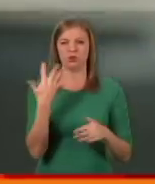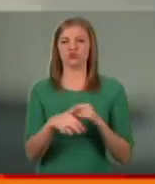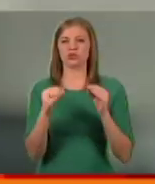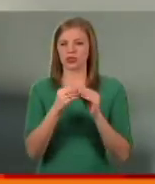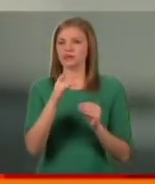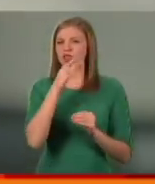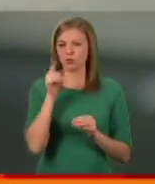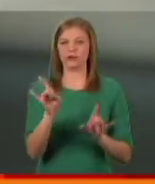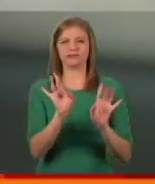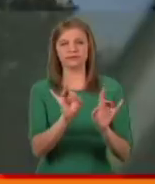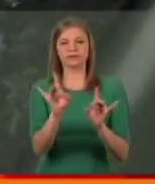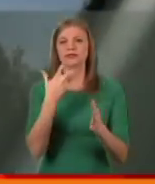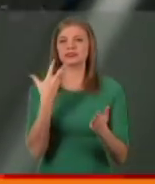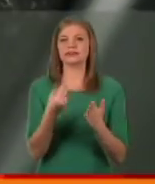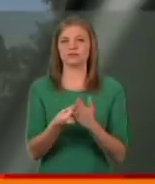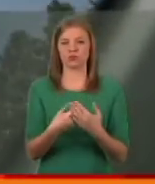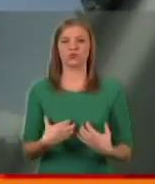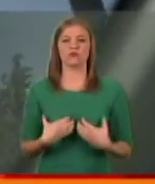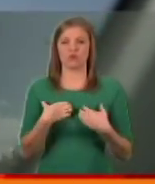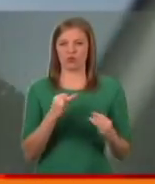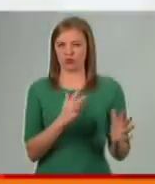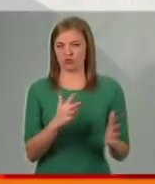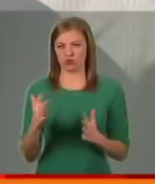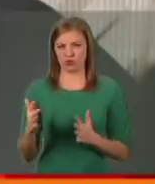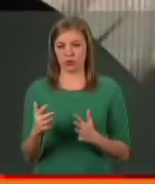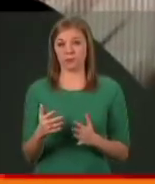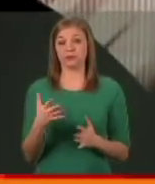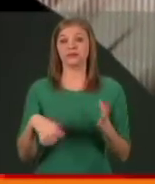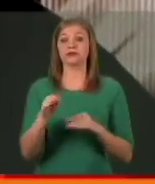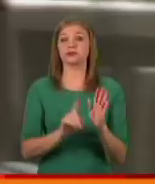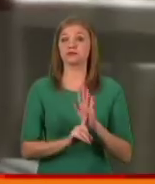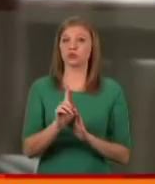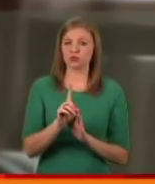10 років переповідає свою моторошну історію. Як усе